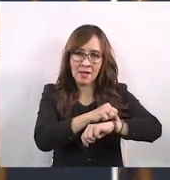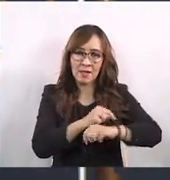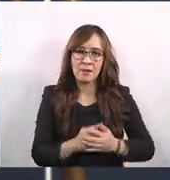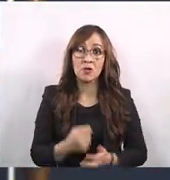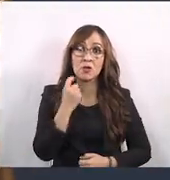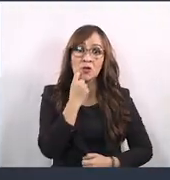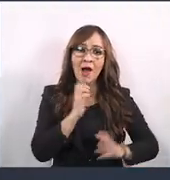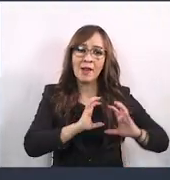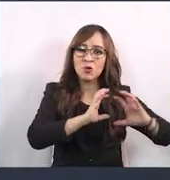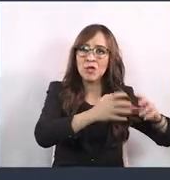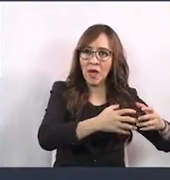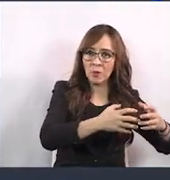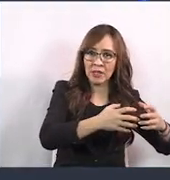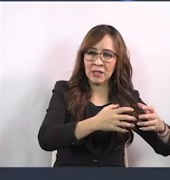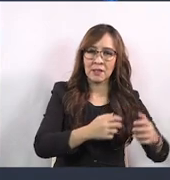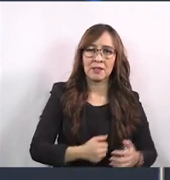lounge